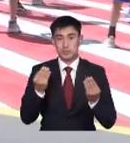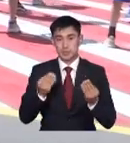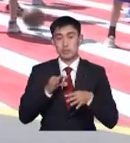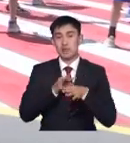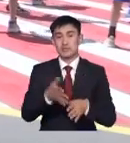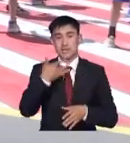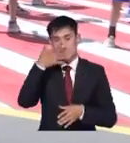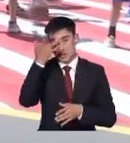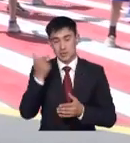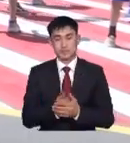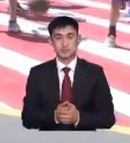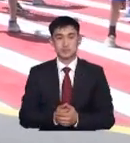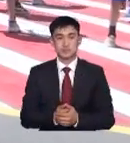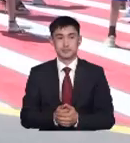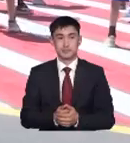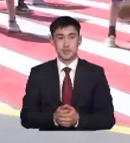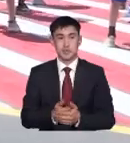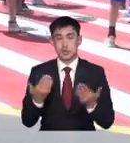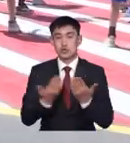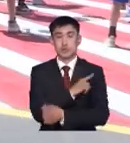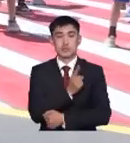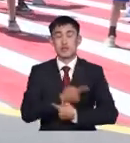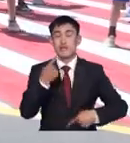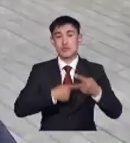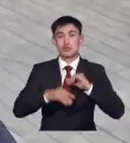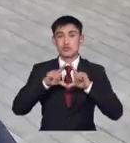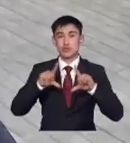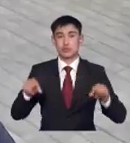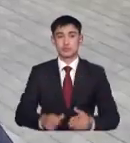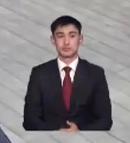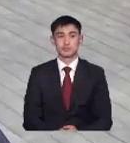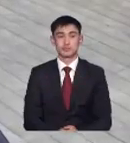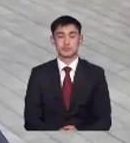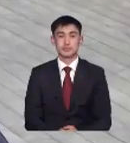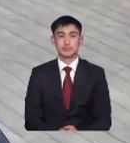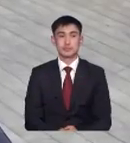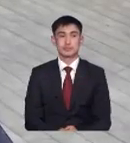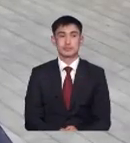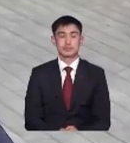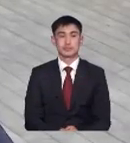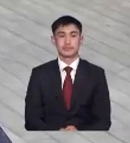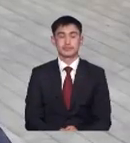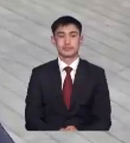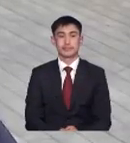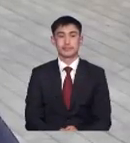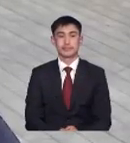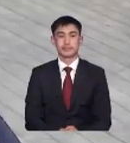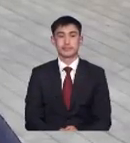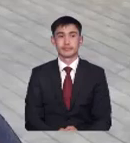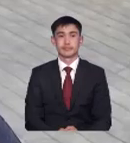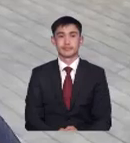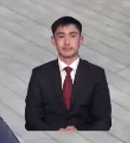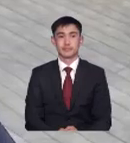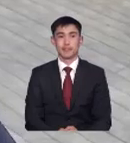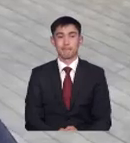провести лето и с новыми силами вернуться уже в школу. Біз бүгін балалар күніне 50 бала